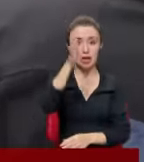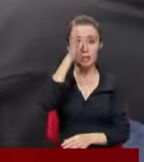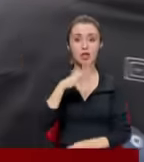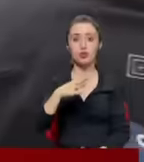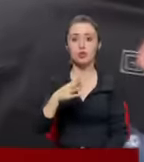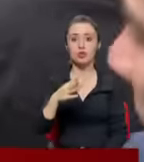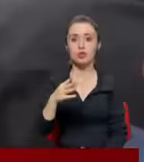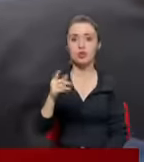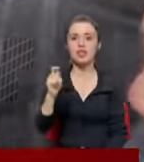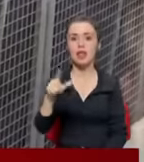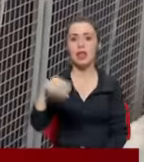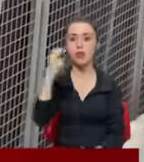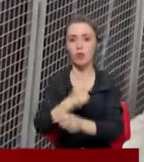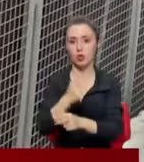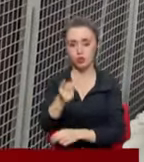milyon